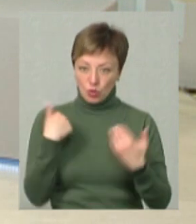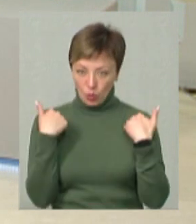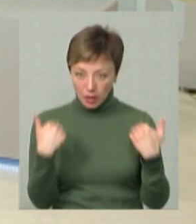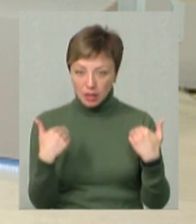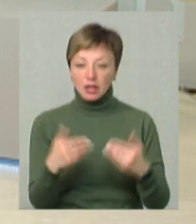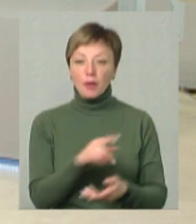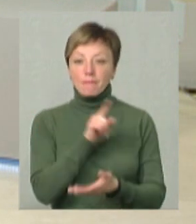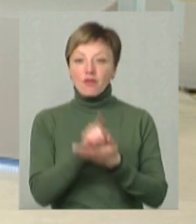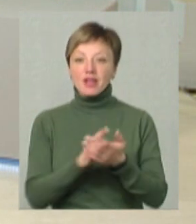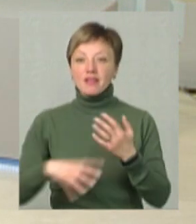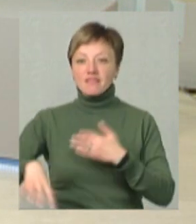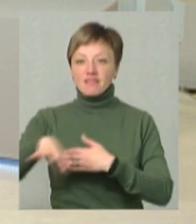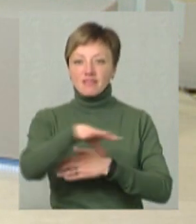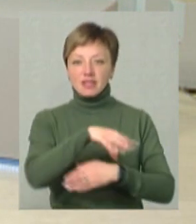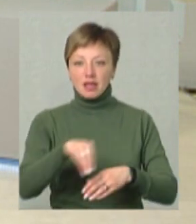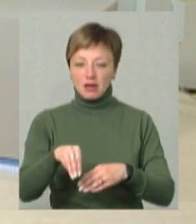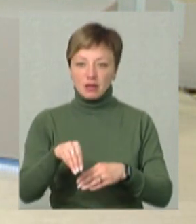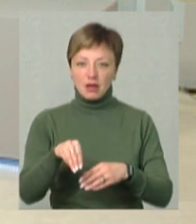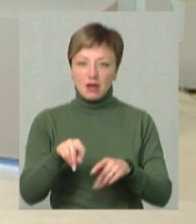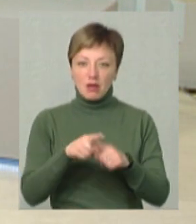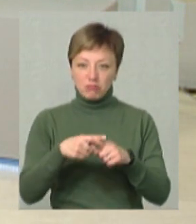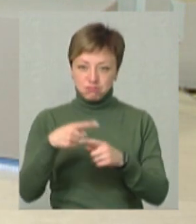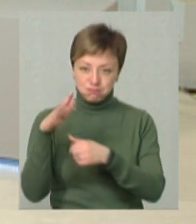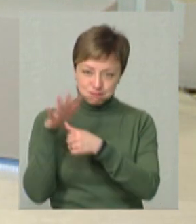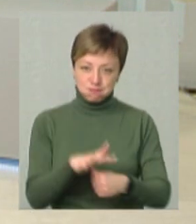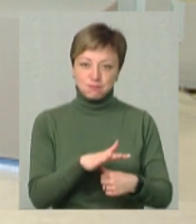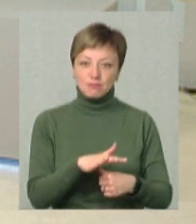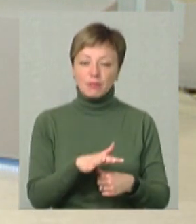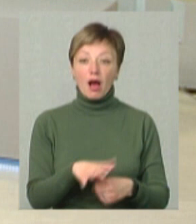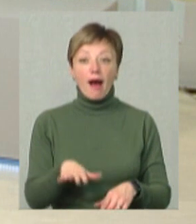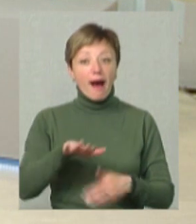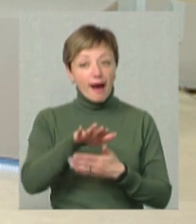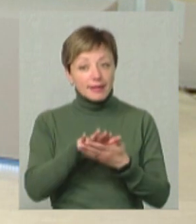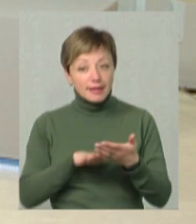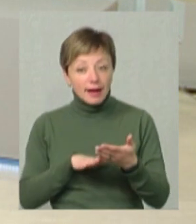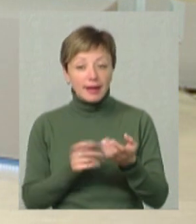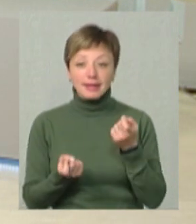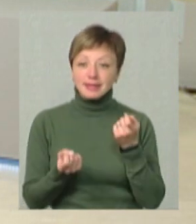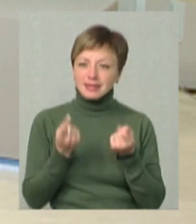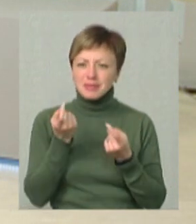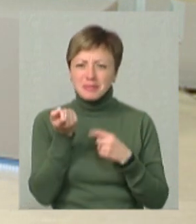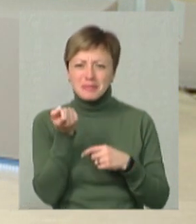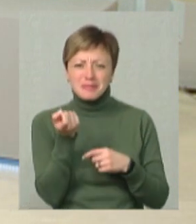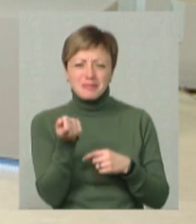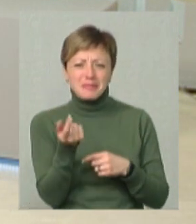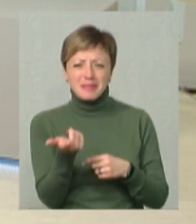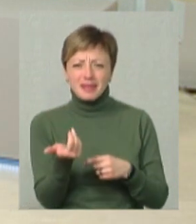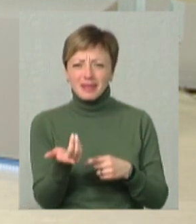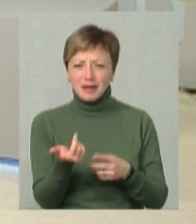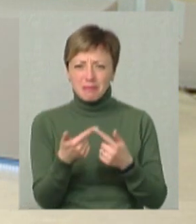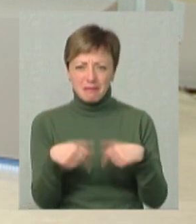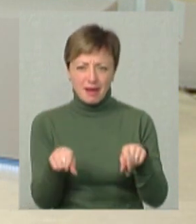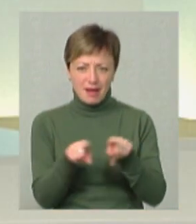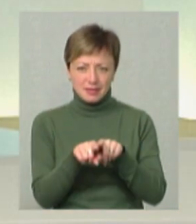ми повинні всіх поставити на місце. А далі з'являється мандюпенька, нічим не примітна